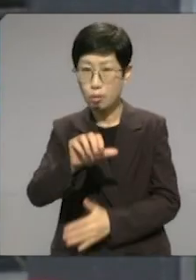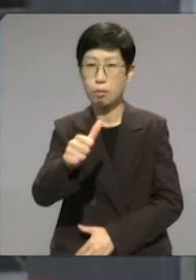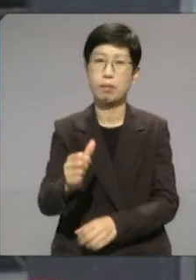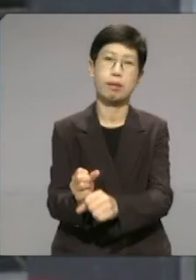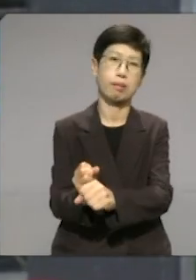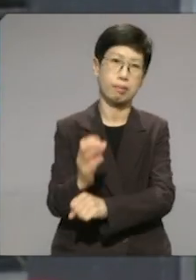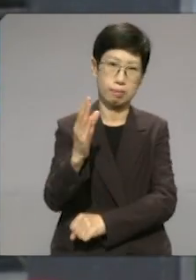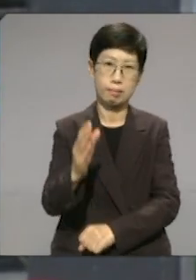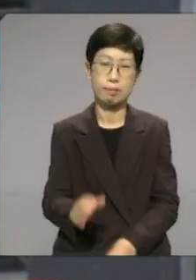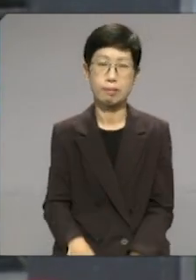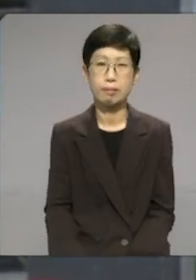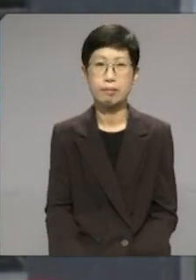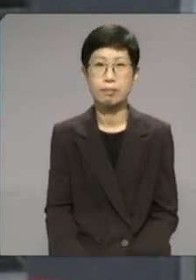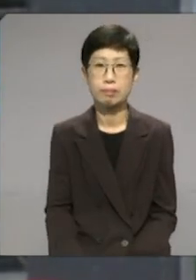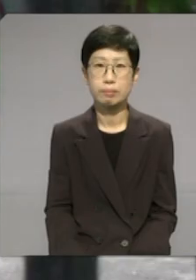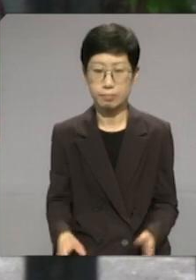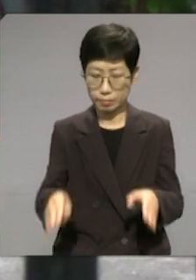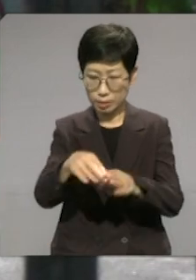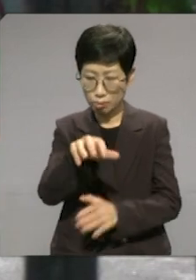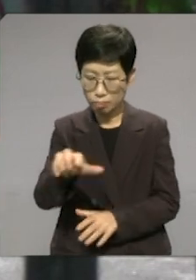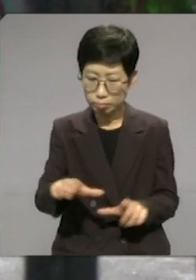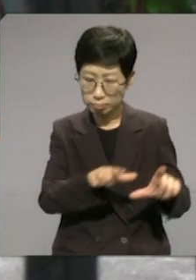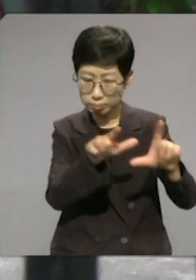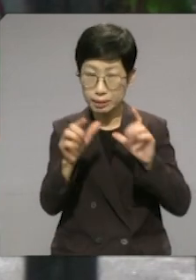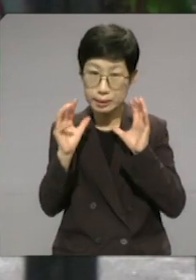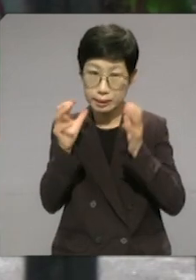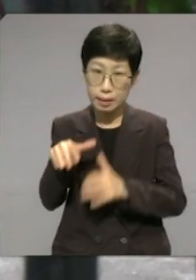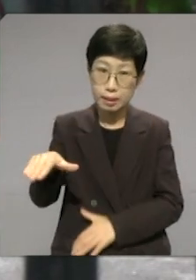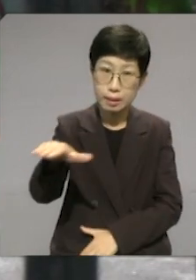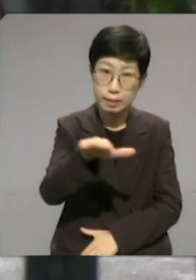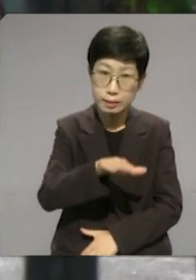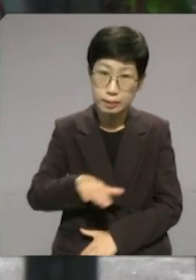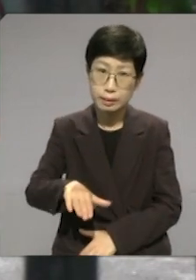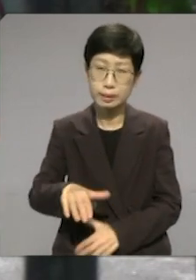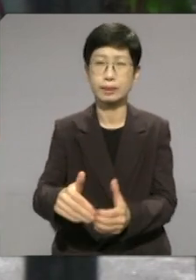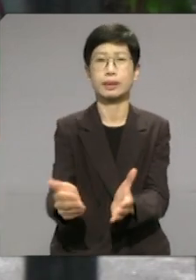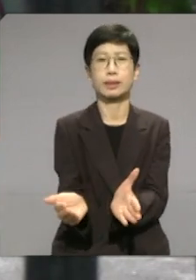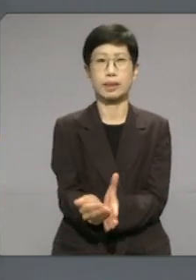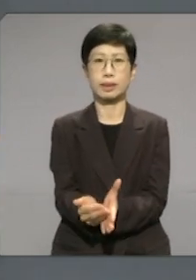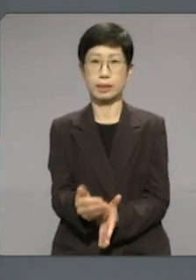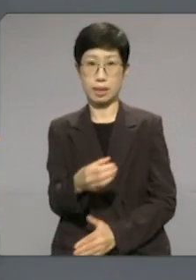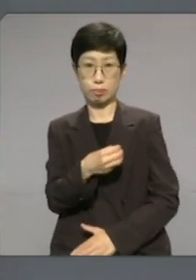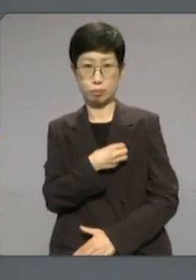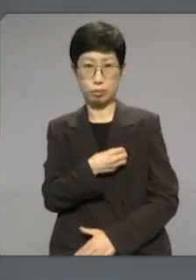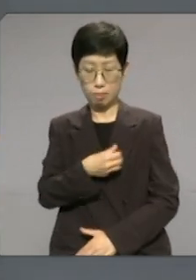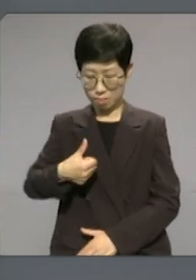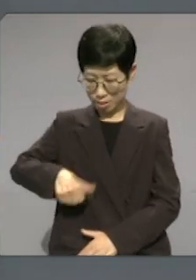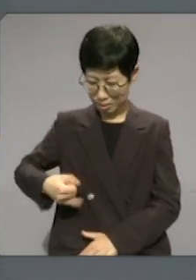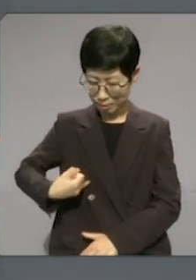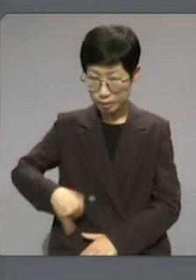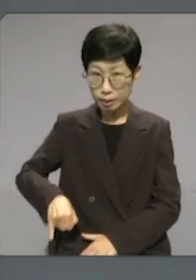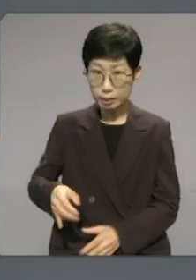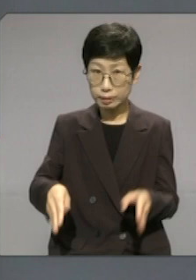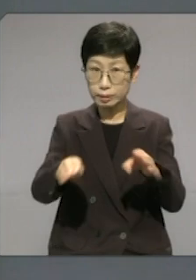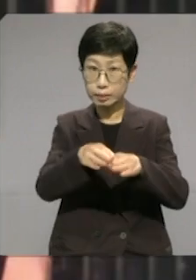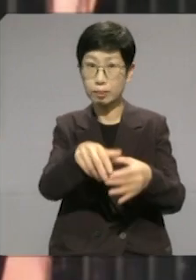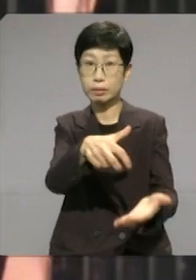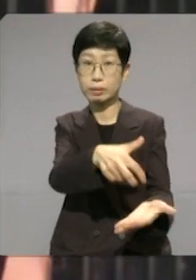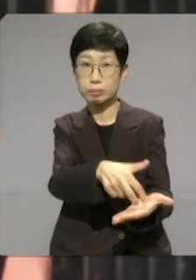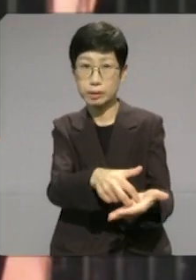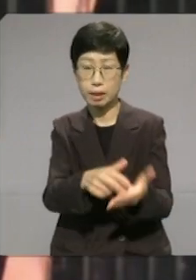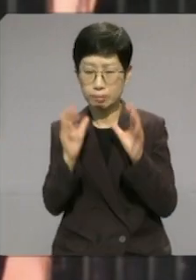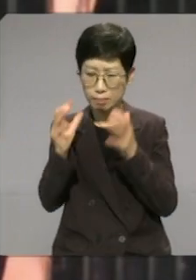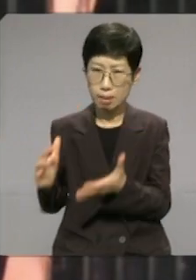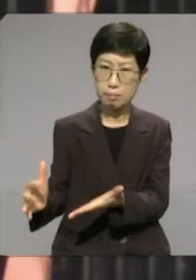구출했습니다. 시설에서 생활한 아이들은 GISB 단체 구성원들의 자녀들로 시설 측은 아이들을